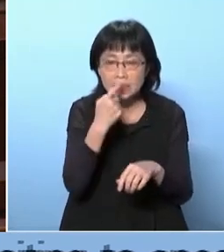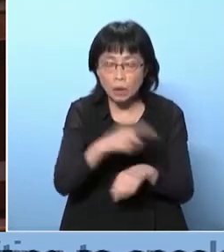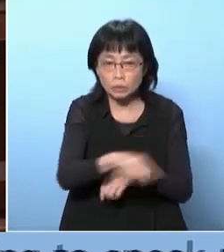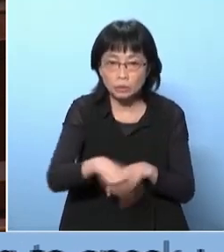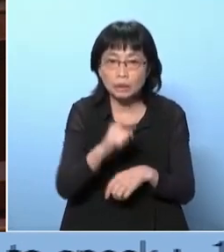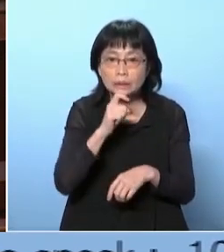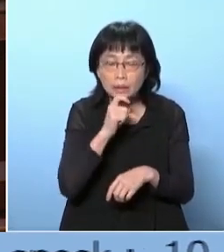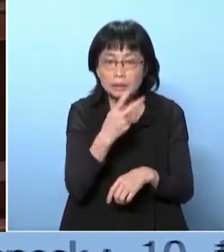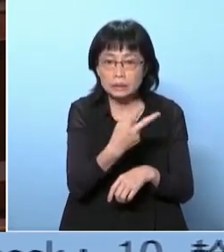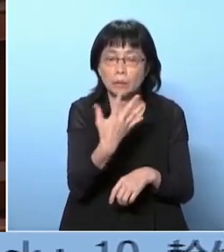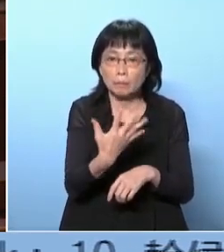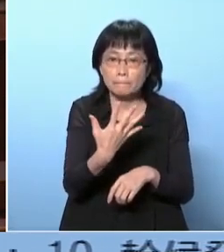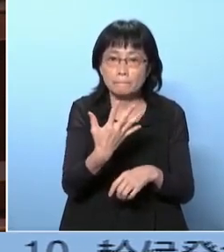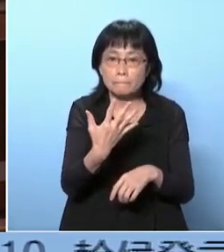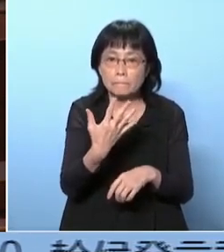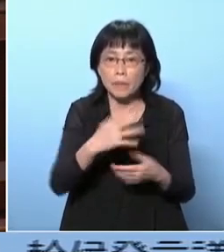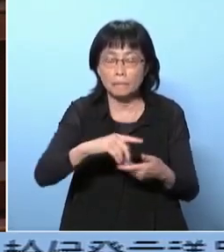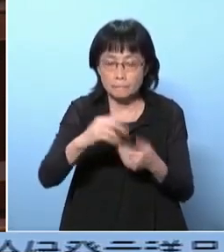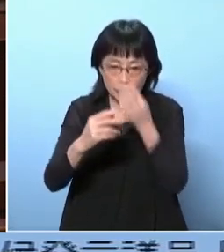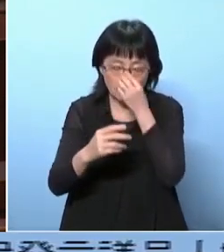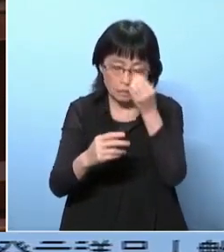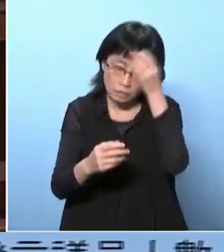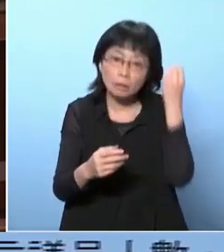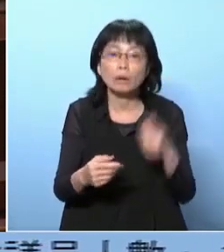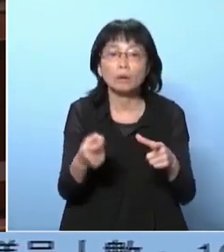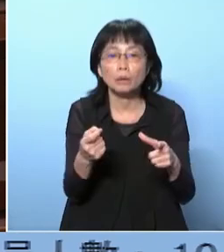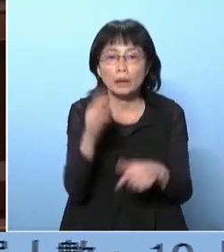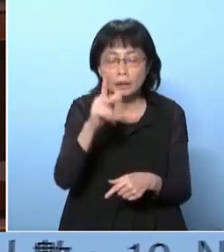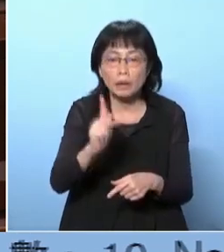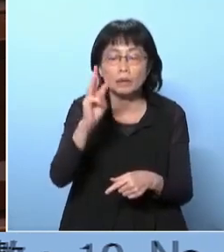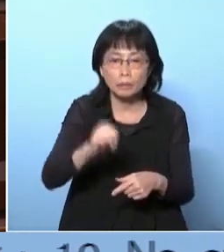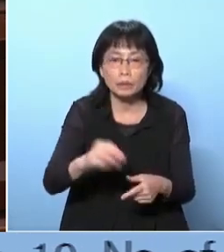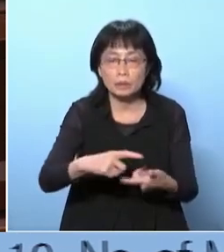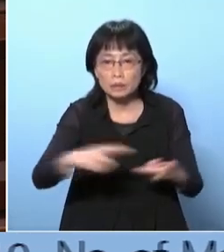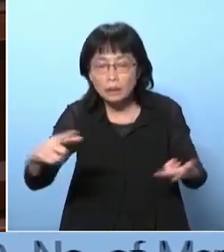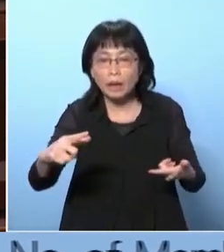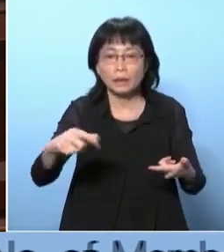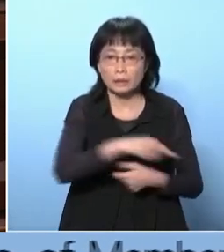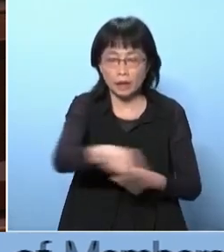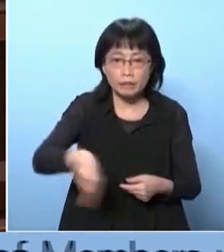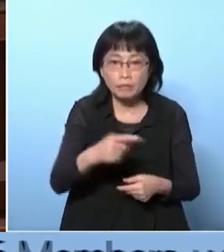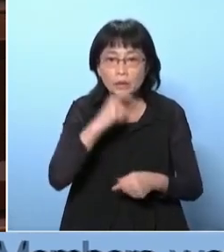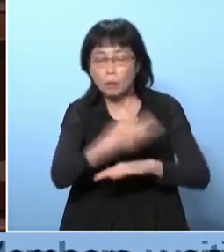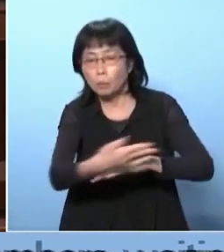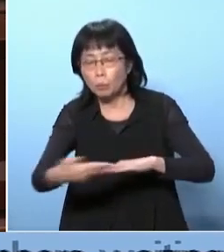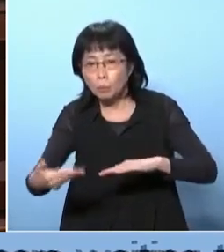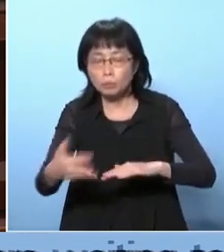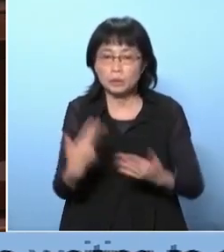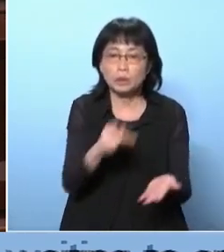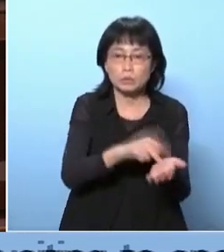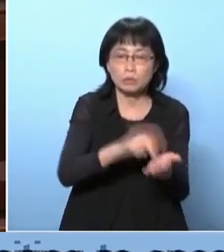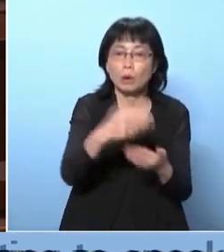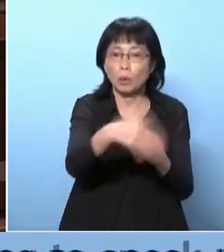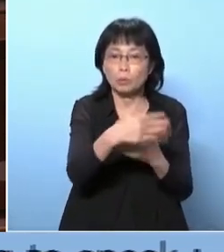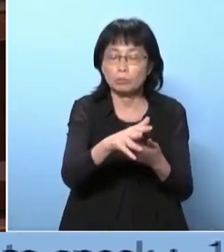了20公頃的平地、5公頃的人工湖和1公里長的海岸線，目前以短期租約是租予外